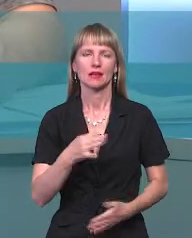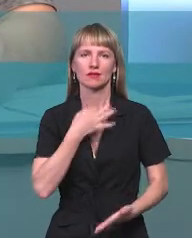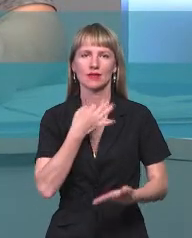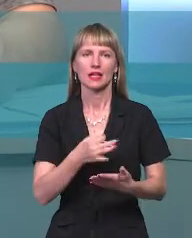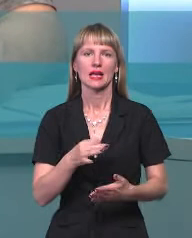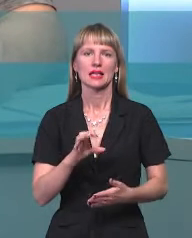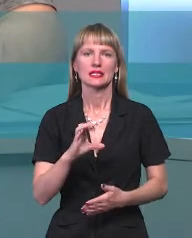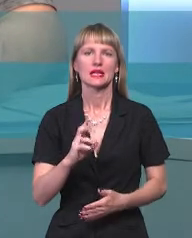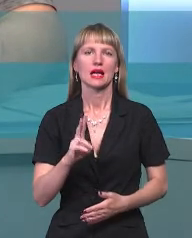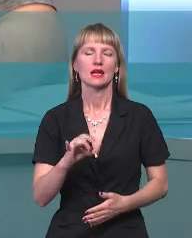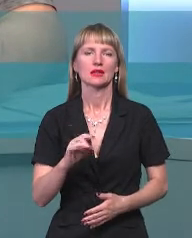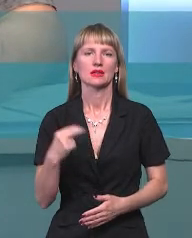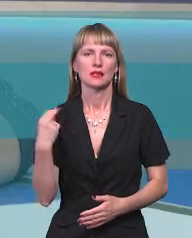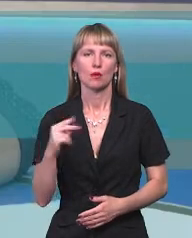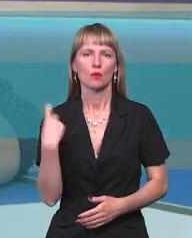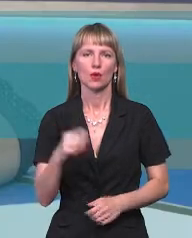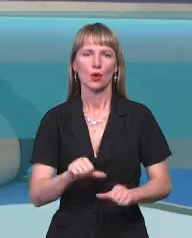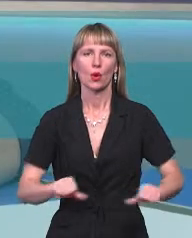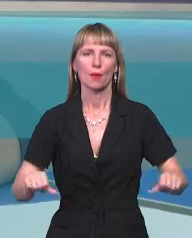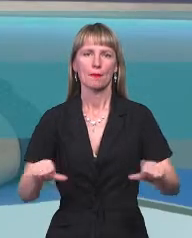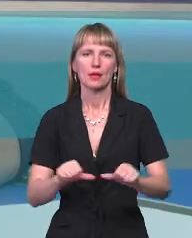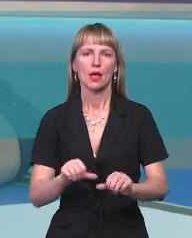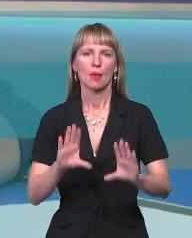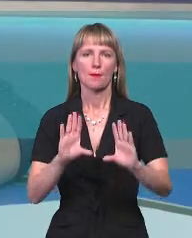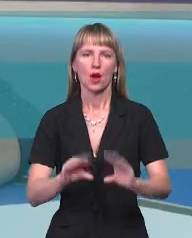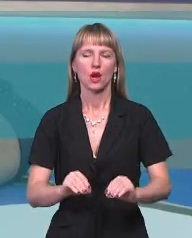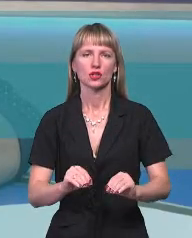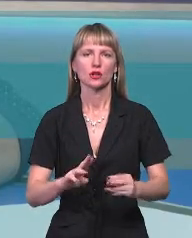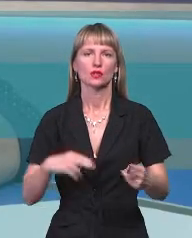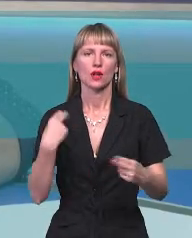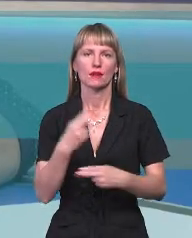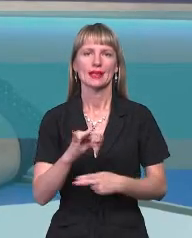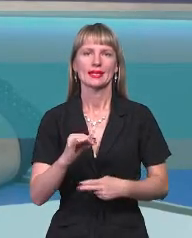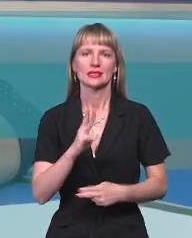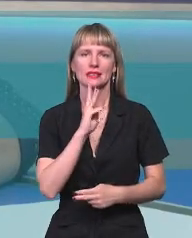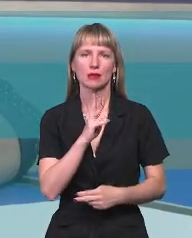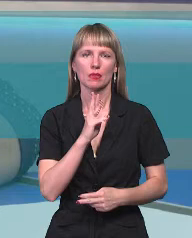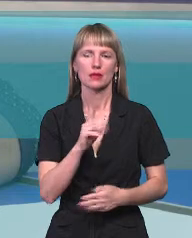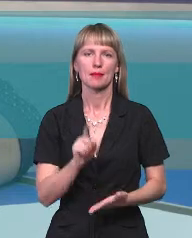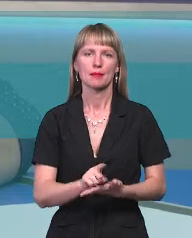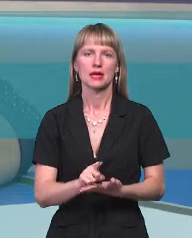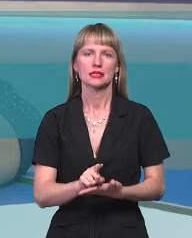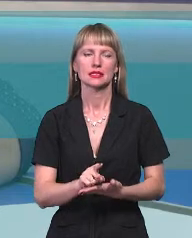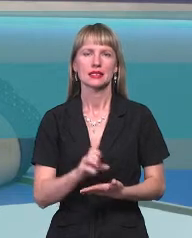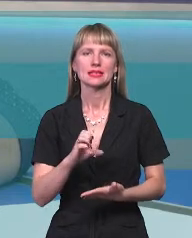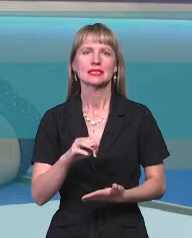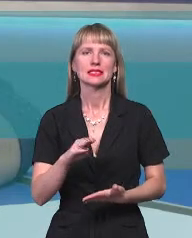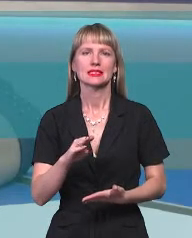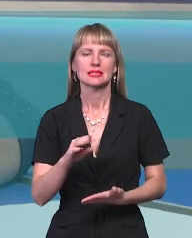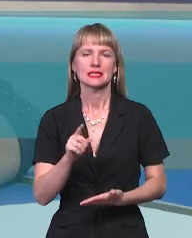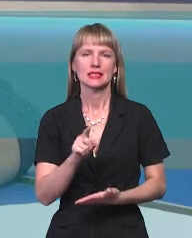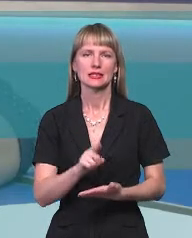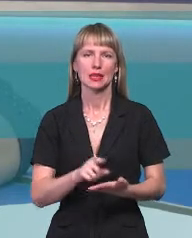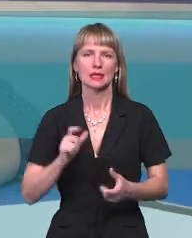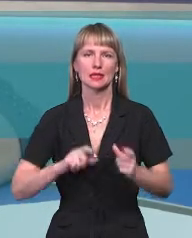секретар Запорізької обласної комісії з питань погашення заборгованості із заробітної плати, пенсій, стипендій та інших соціальних